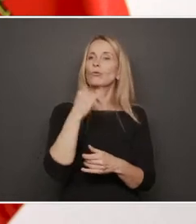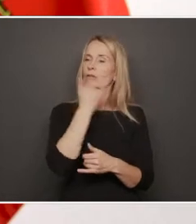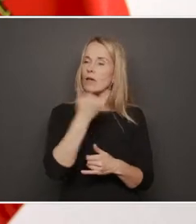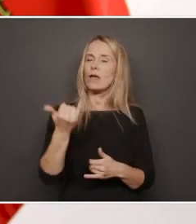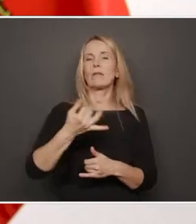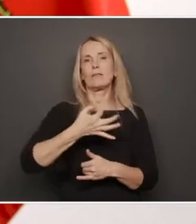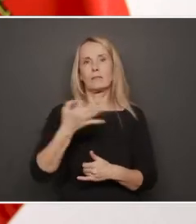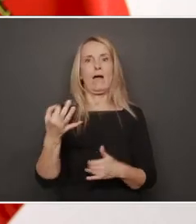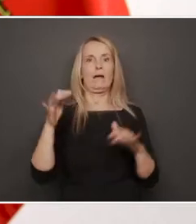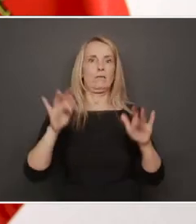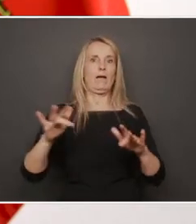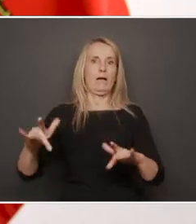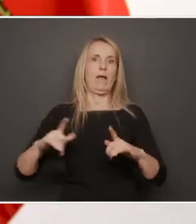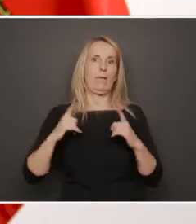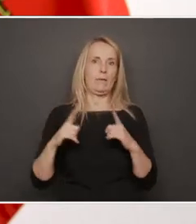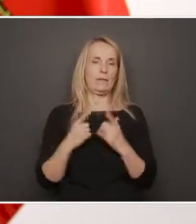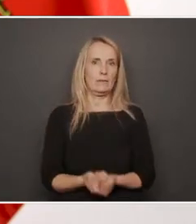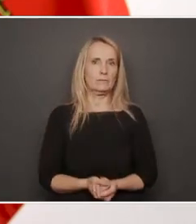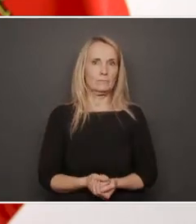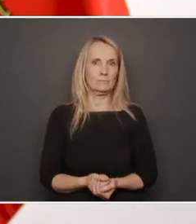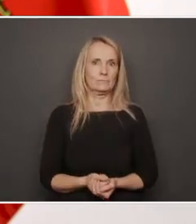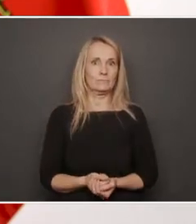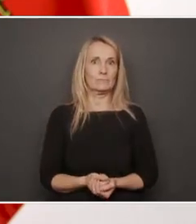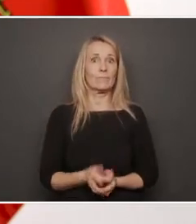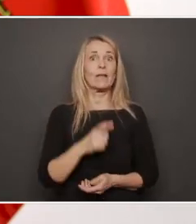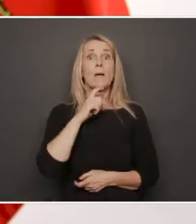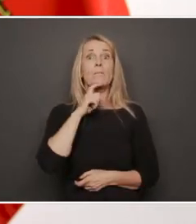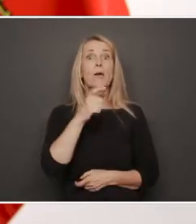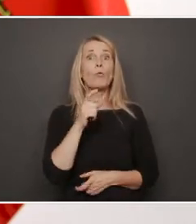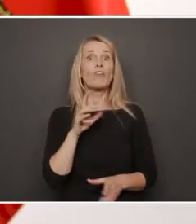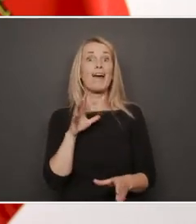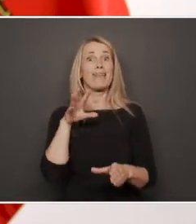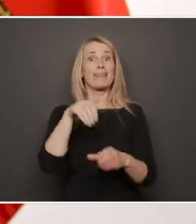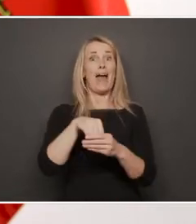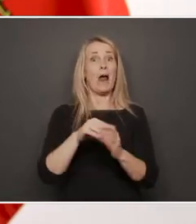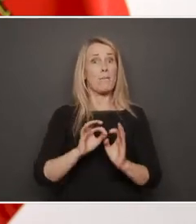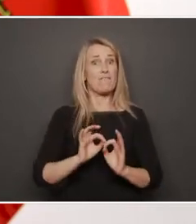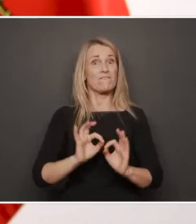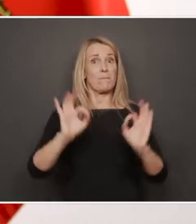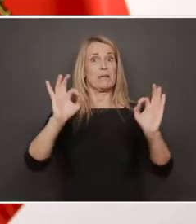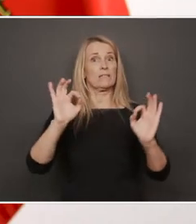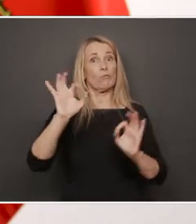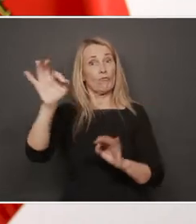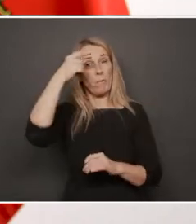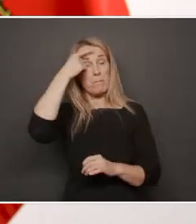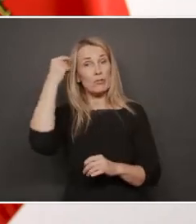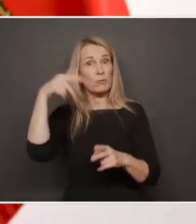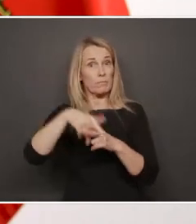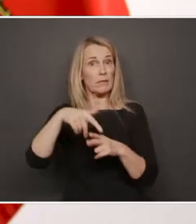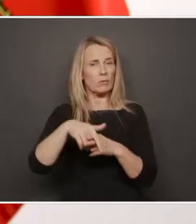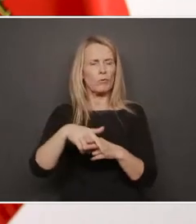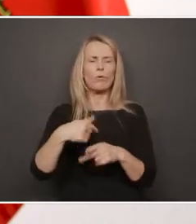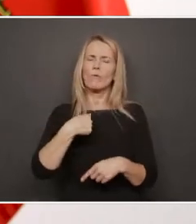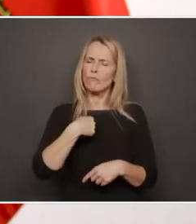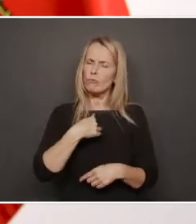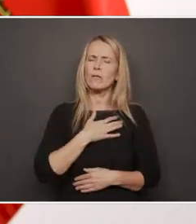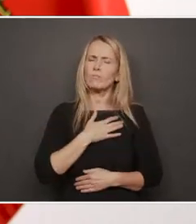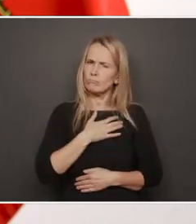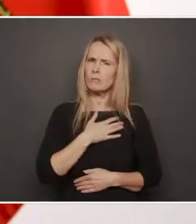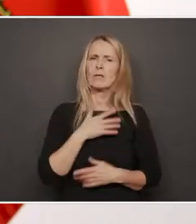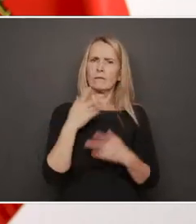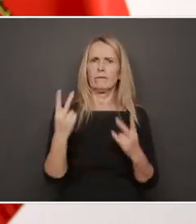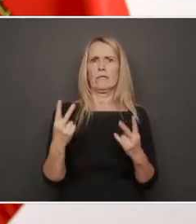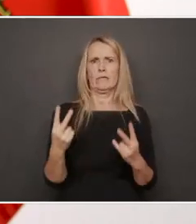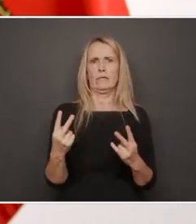Tag leben. Die Verbesserung der beruflichen Teilhabe von Menschen mit Behinderungen ist mir persönlich ein wichtiges